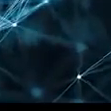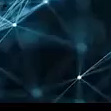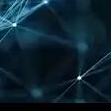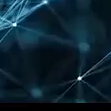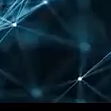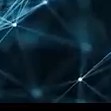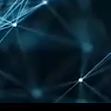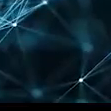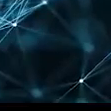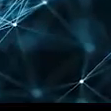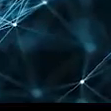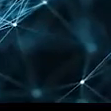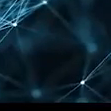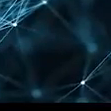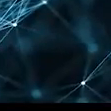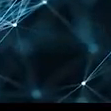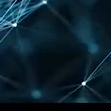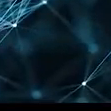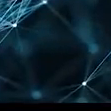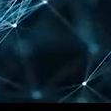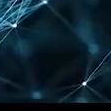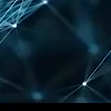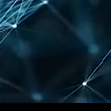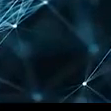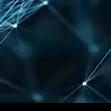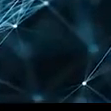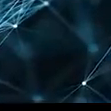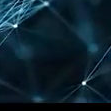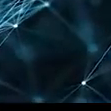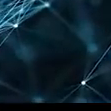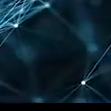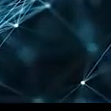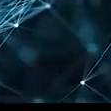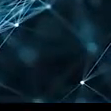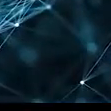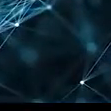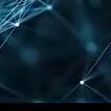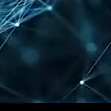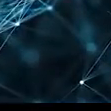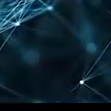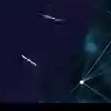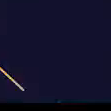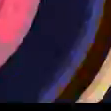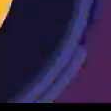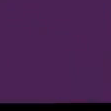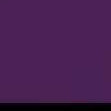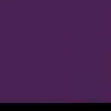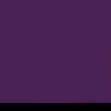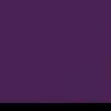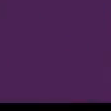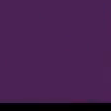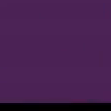mashg'ulot mavzusiga qiziqmasangiz, unda yuqoridagi maslahatlarning hech biri sizga yordam bermaydi.